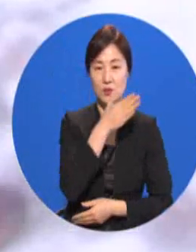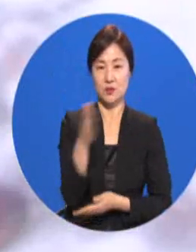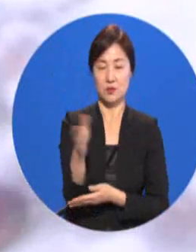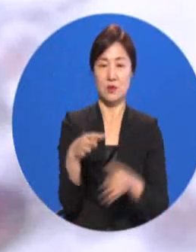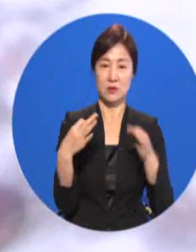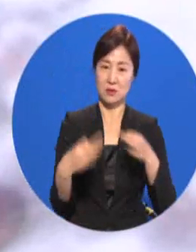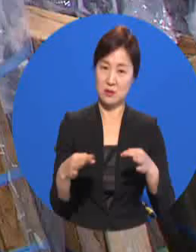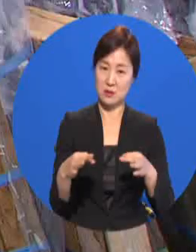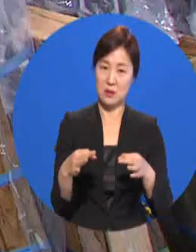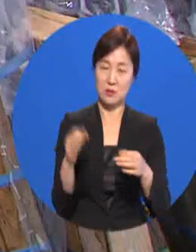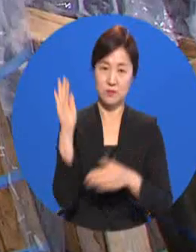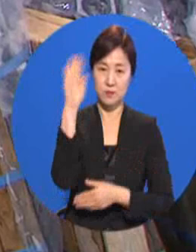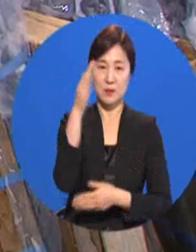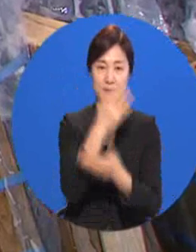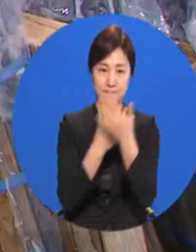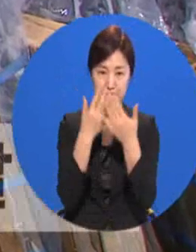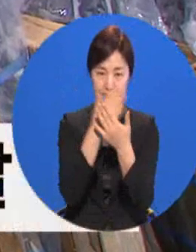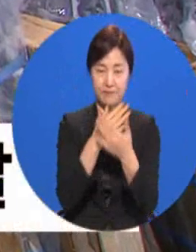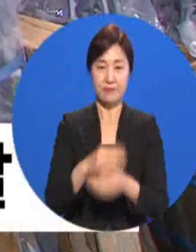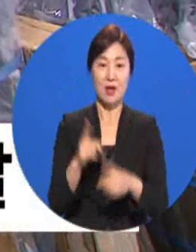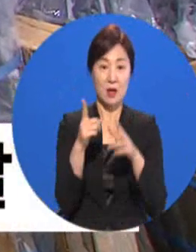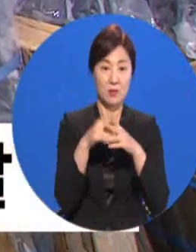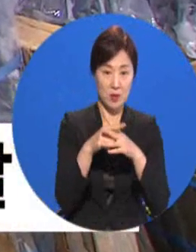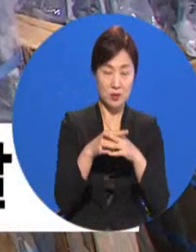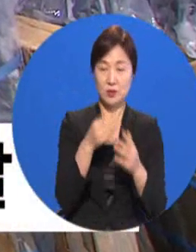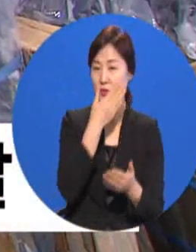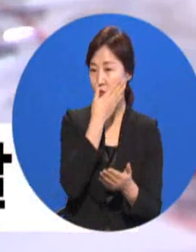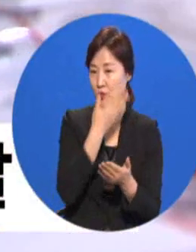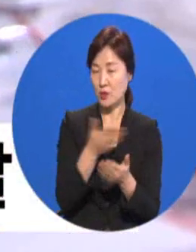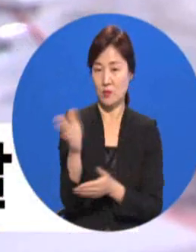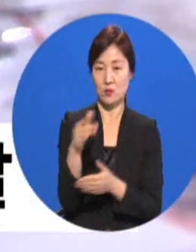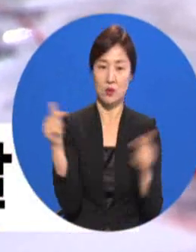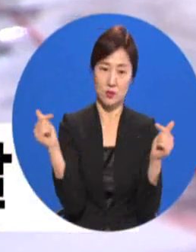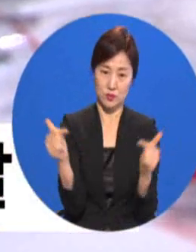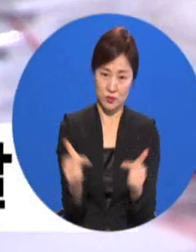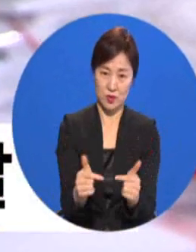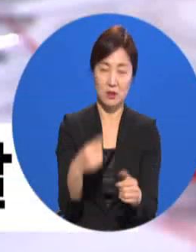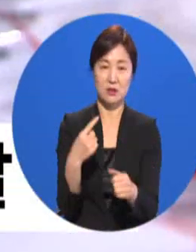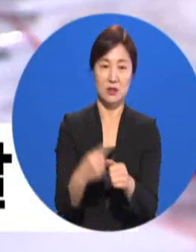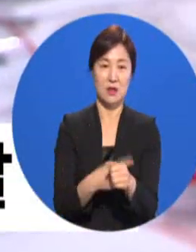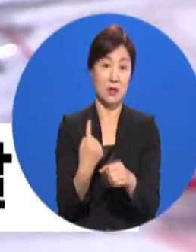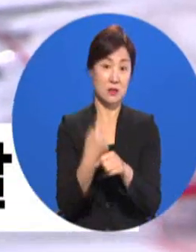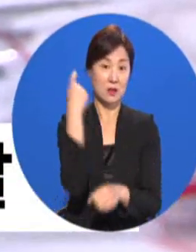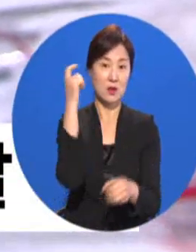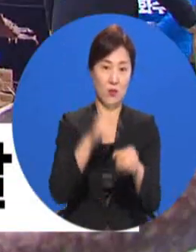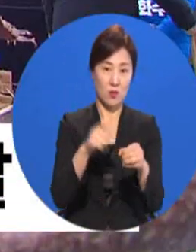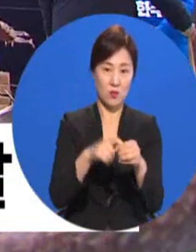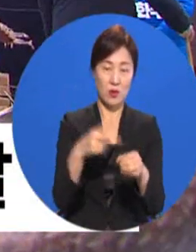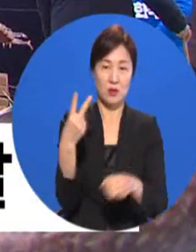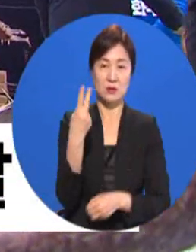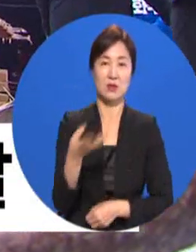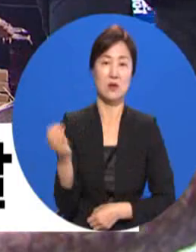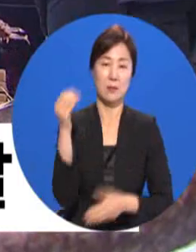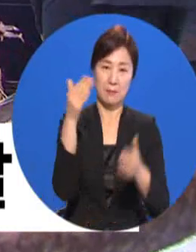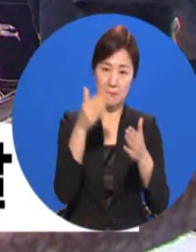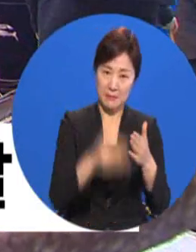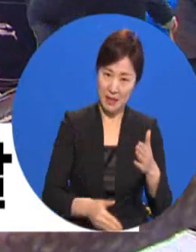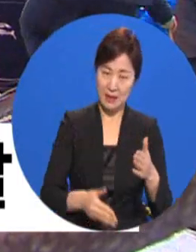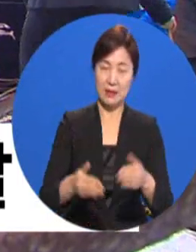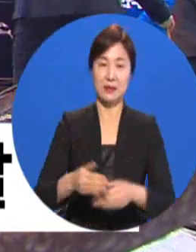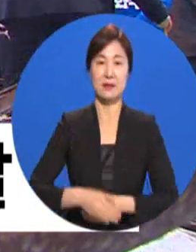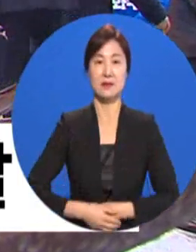있습니다 멸치 등 주요 중에 어획량 감소로 지난해 파내기 휴 햇던 2000억 원에 미치지 못했기